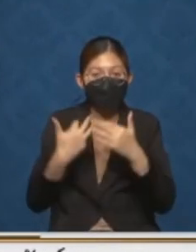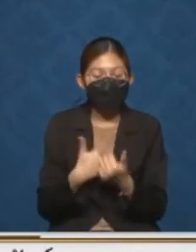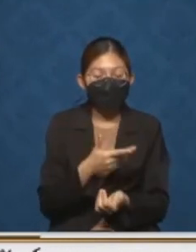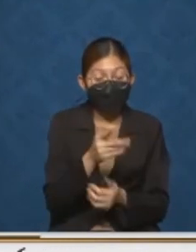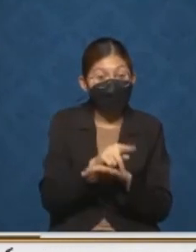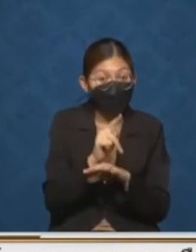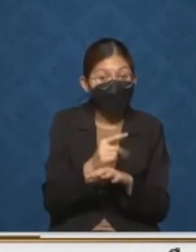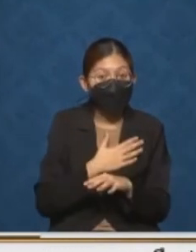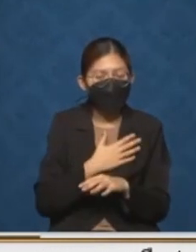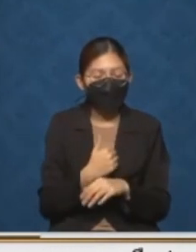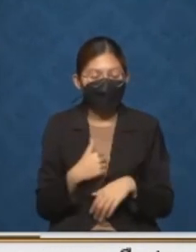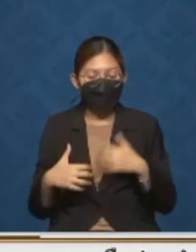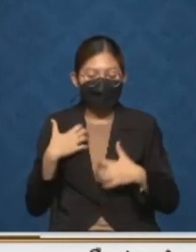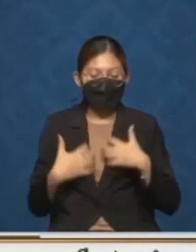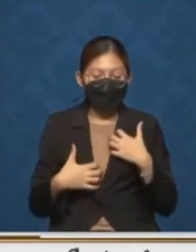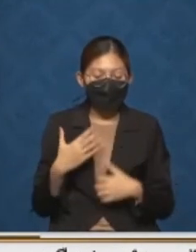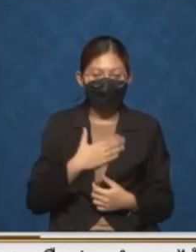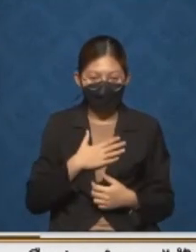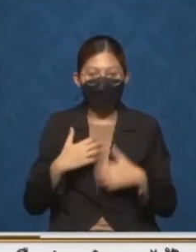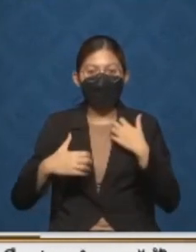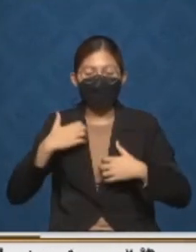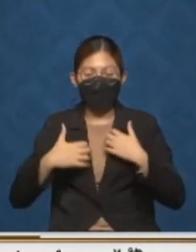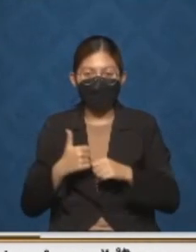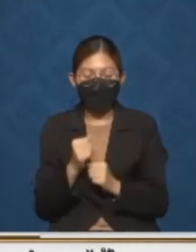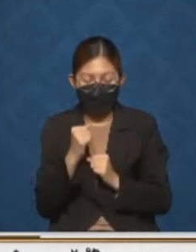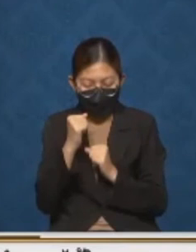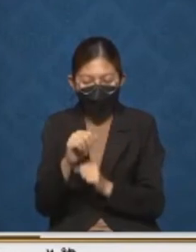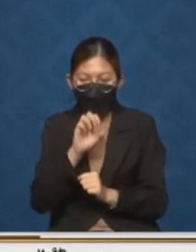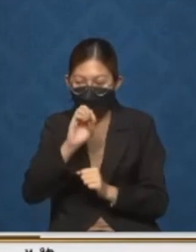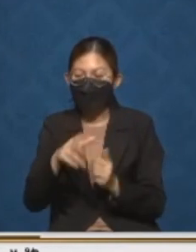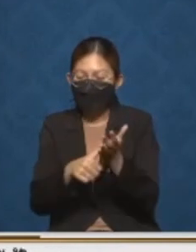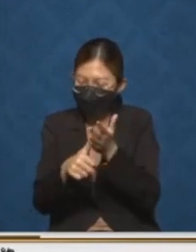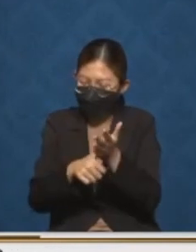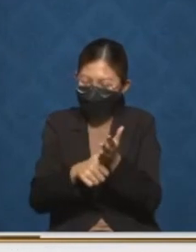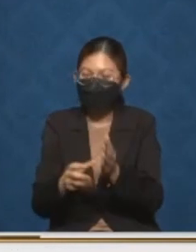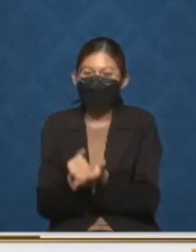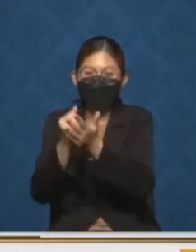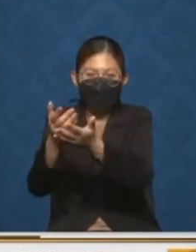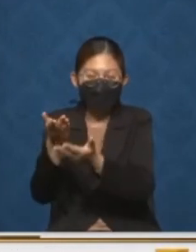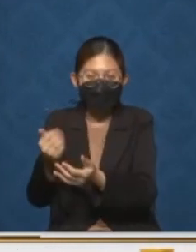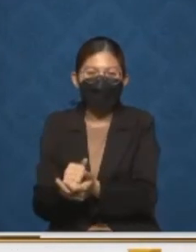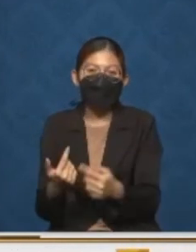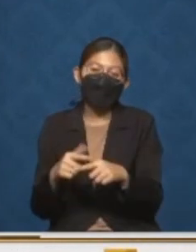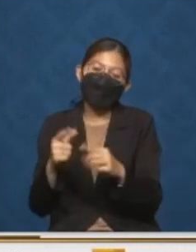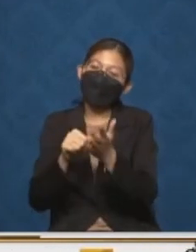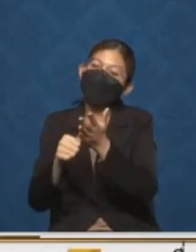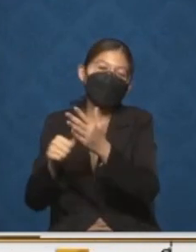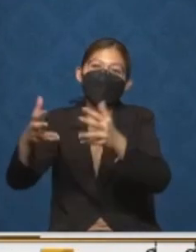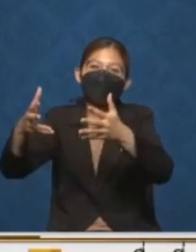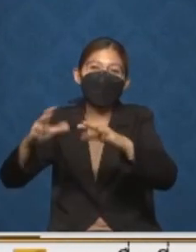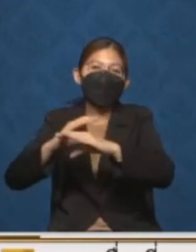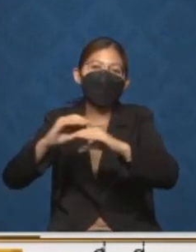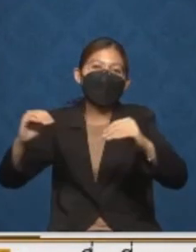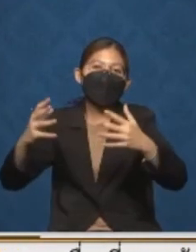ผมเนี่ย อิดอื่นพยายามจะบอก será้งจะแก้ไขปัญหาให้ แต่กไมได้รัการแ้ไขจิเป็ที่มา